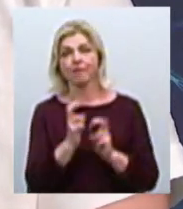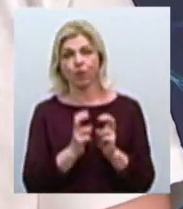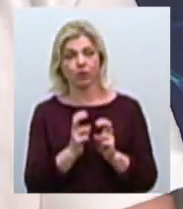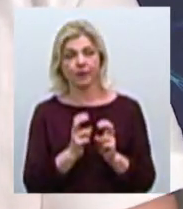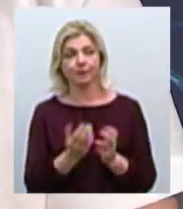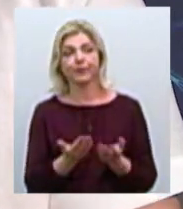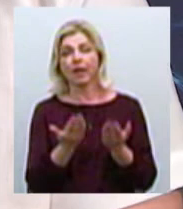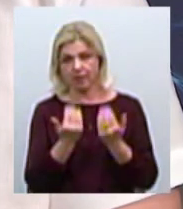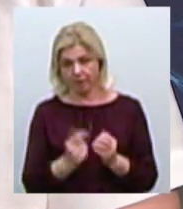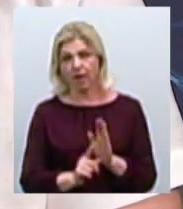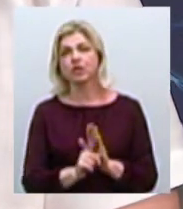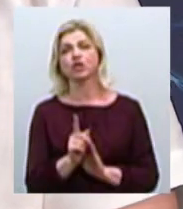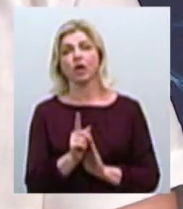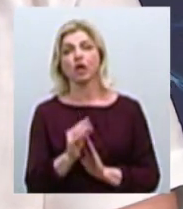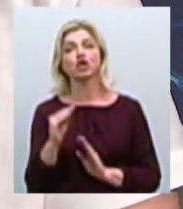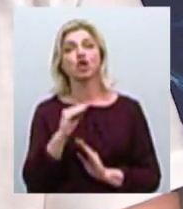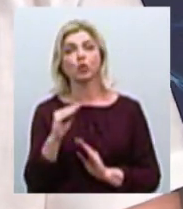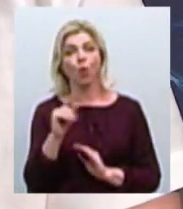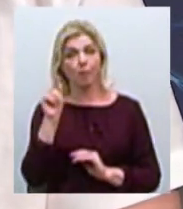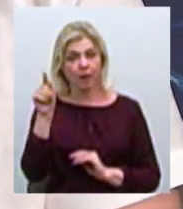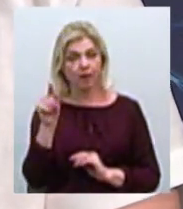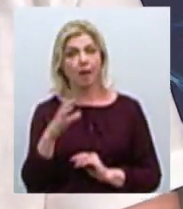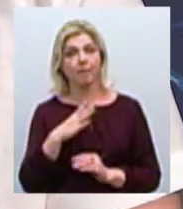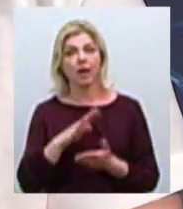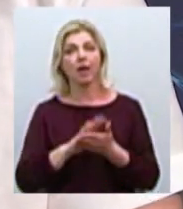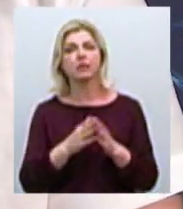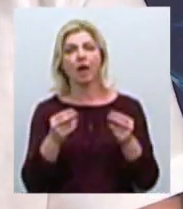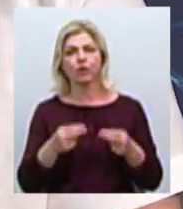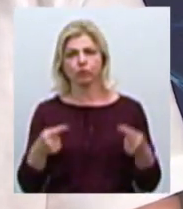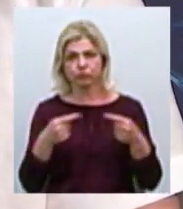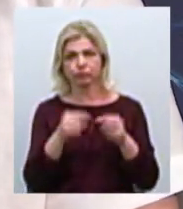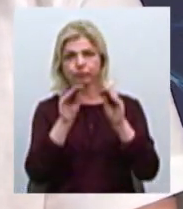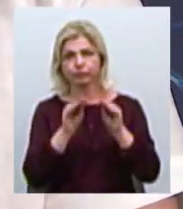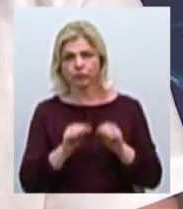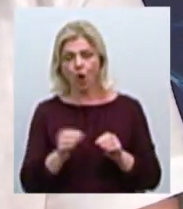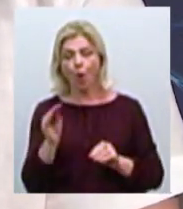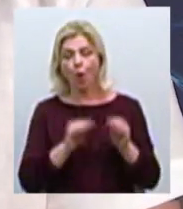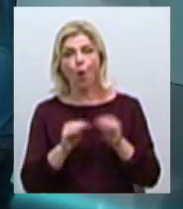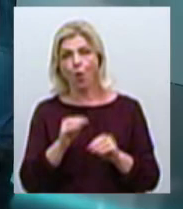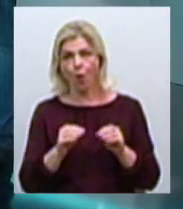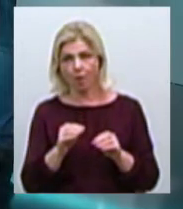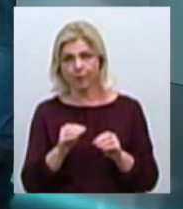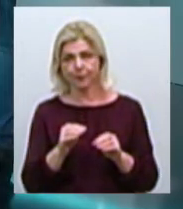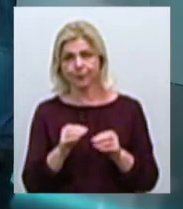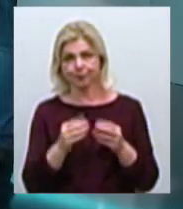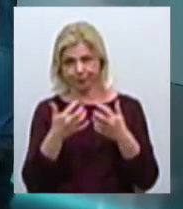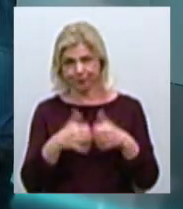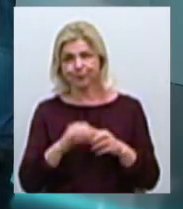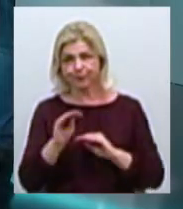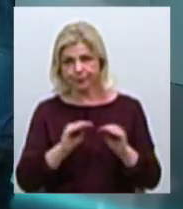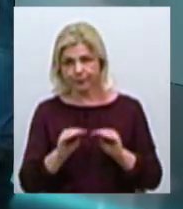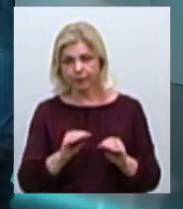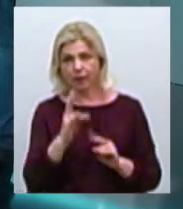Давайте начнем даже сначала. Давайте. В Житомире была в договоре четко прописана комплектация. Ну, скажем так, на